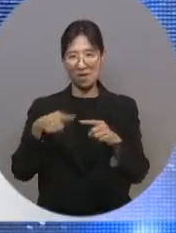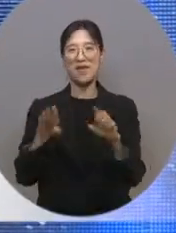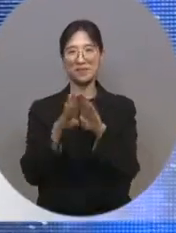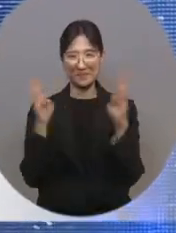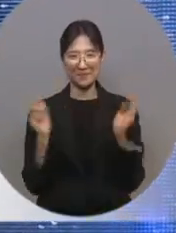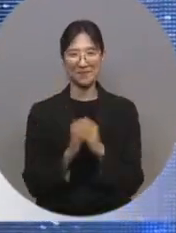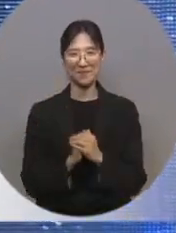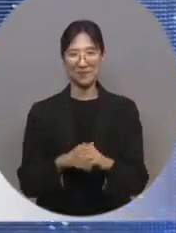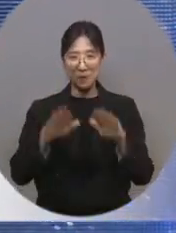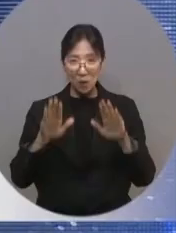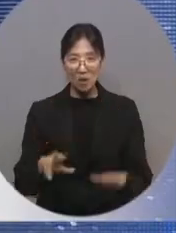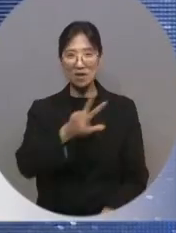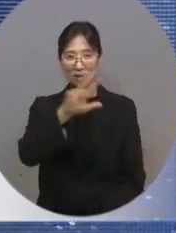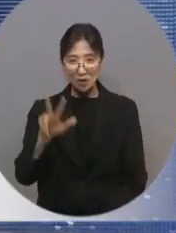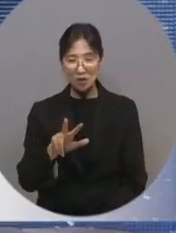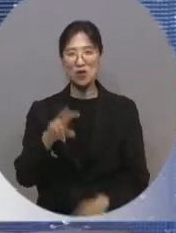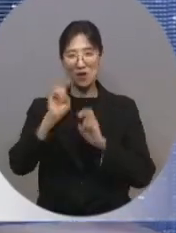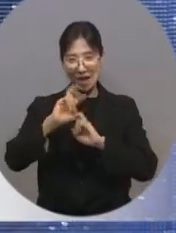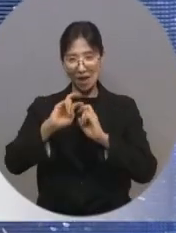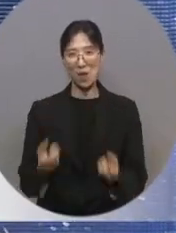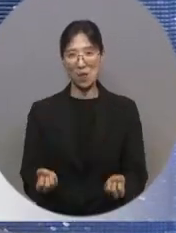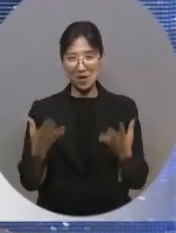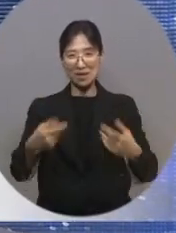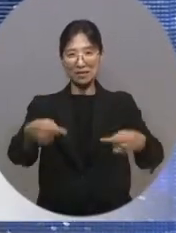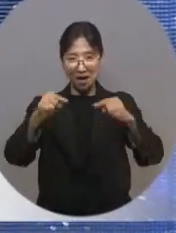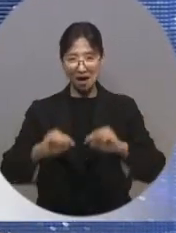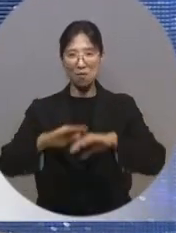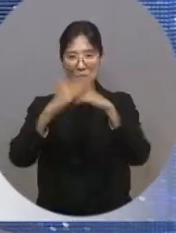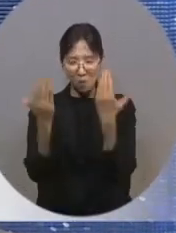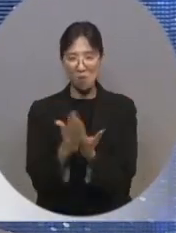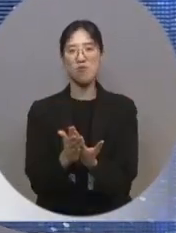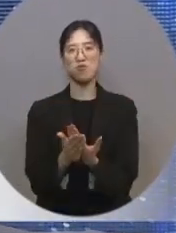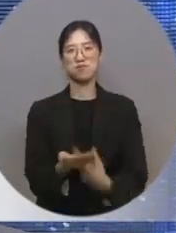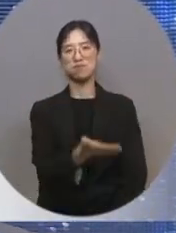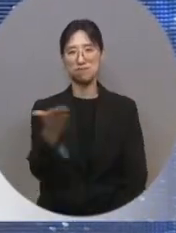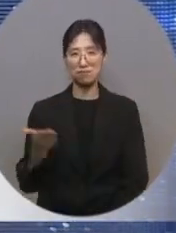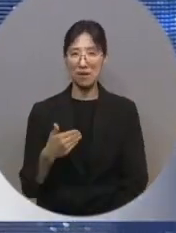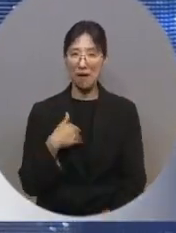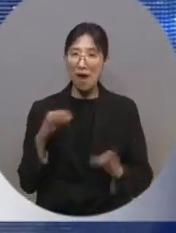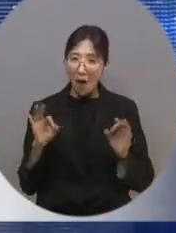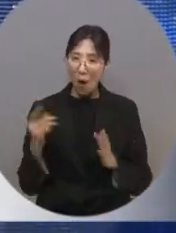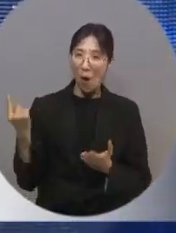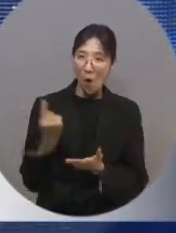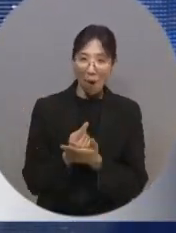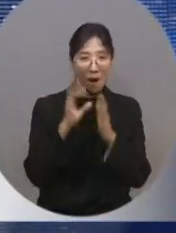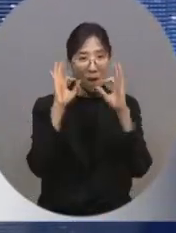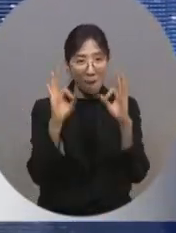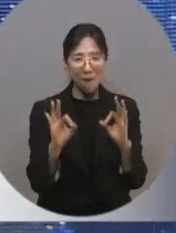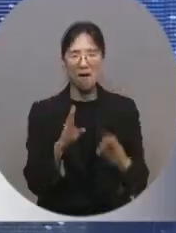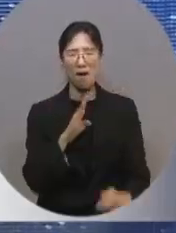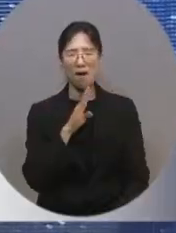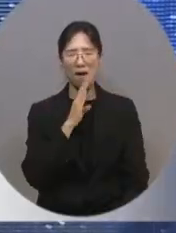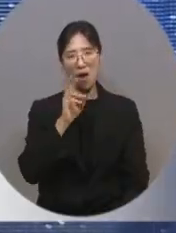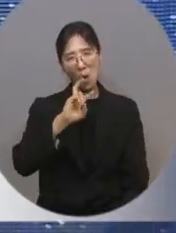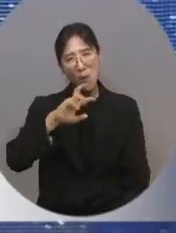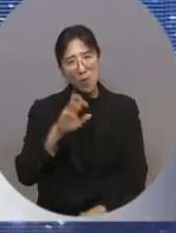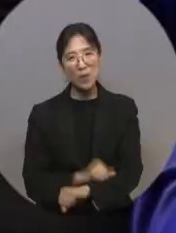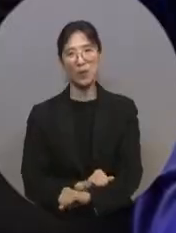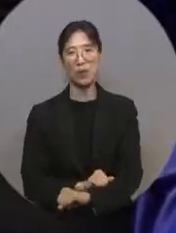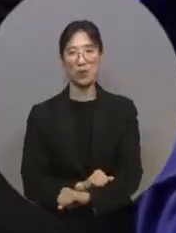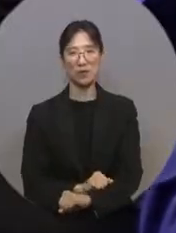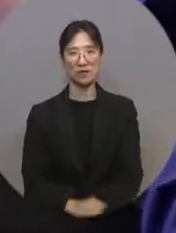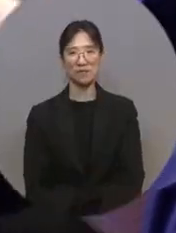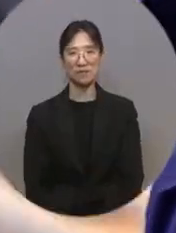오늘 전국 시니어 트롯 가요제 참가해 주신 모든 분들 저도 잠깐 이렇게 와서 봤지만 정말 실력이 너무